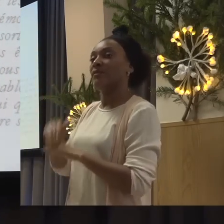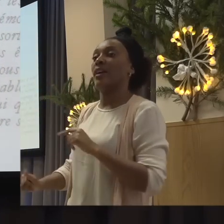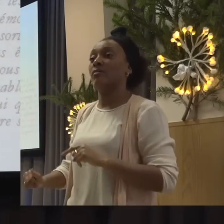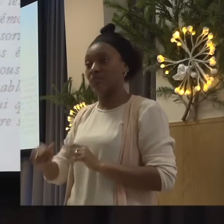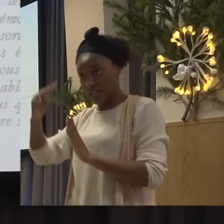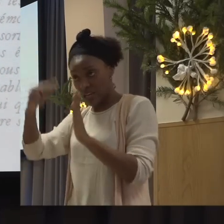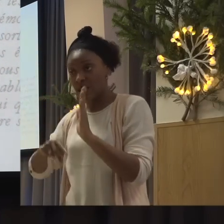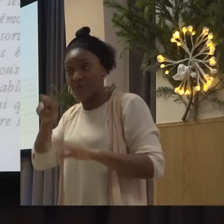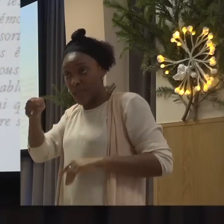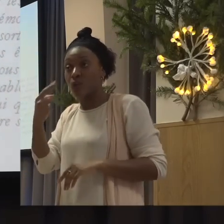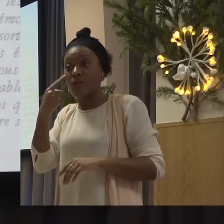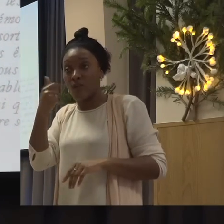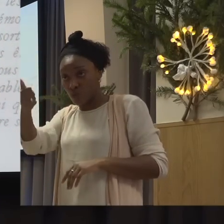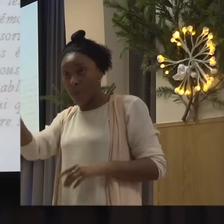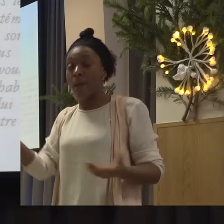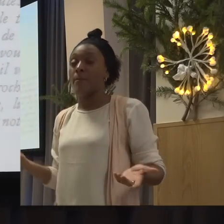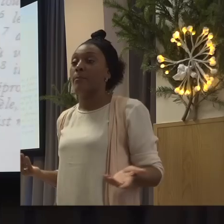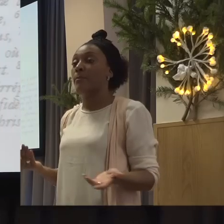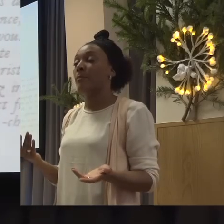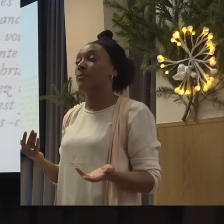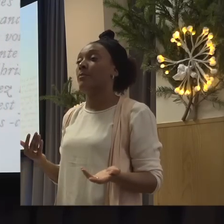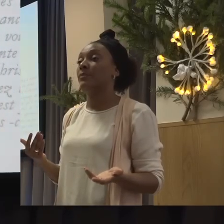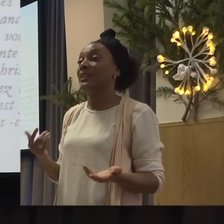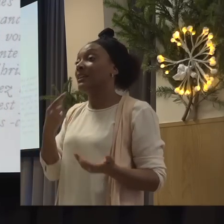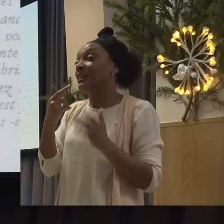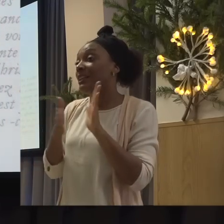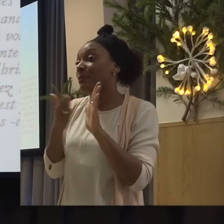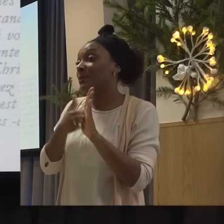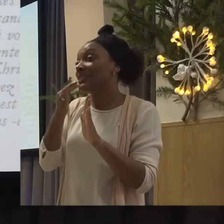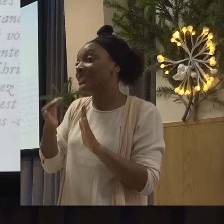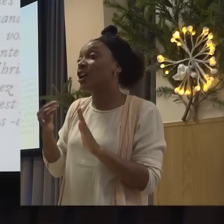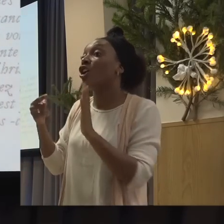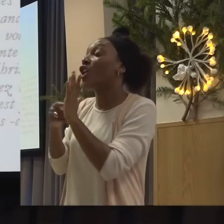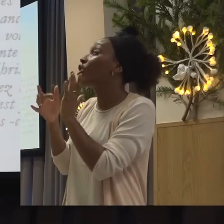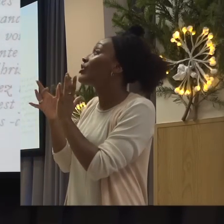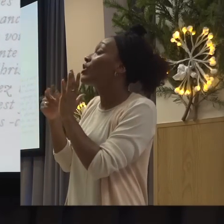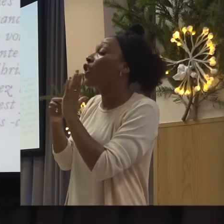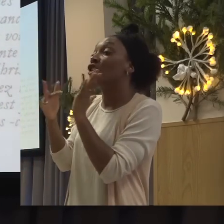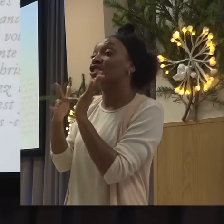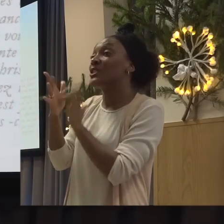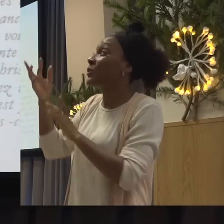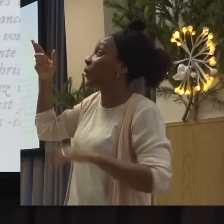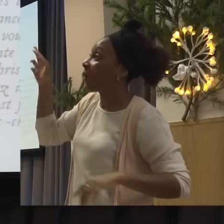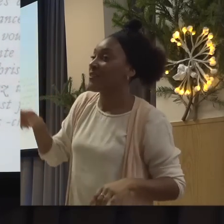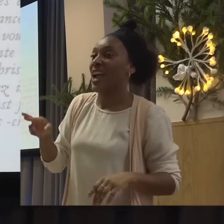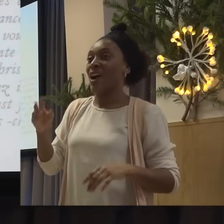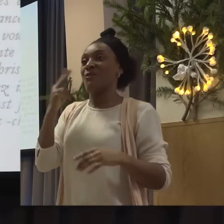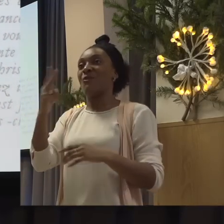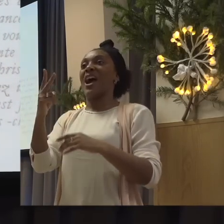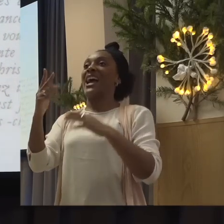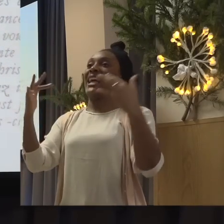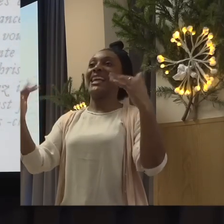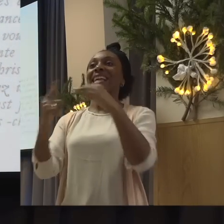de Pierre. Pierre dit, quand il viendra, alors il aura une Église pure, sans tache ni ride. Mais il n'est pas